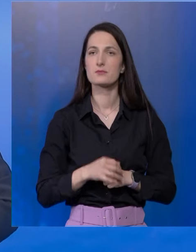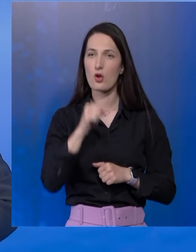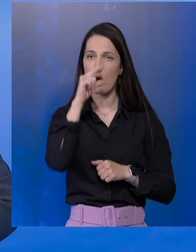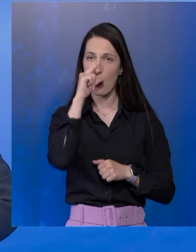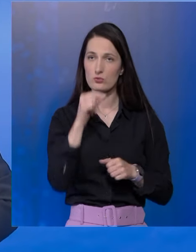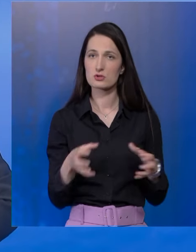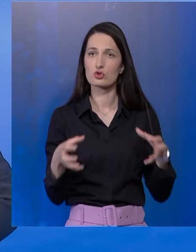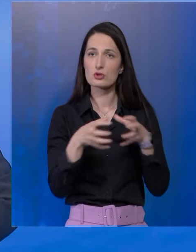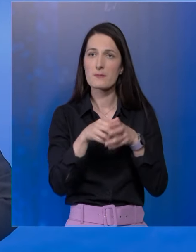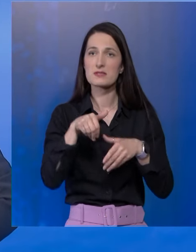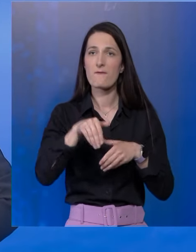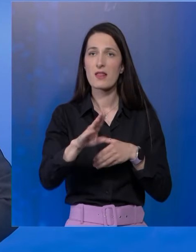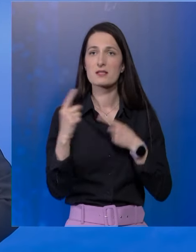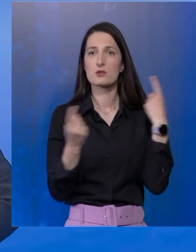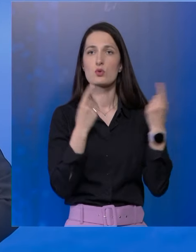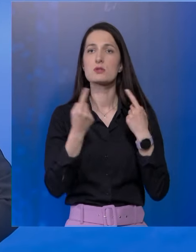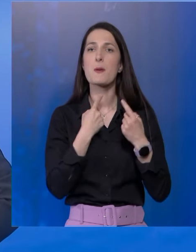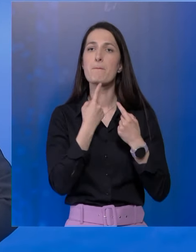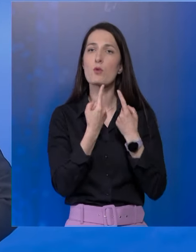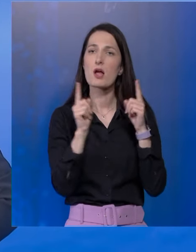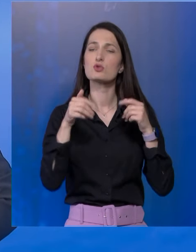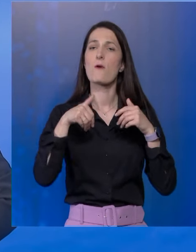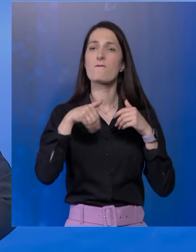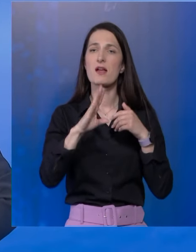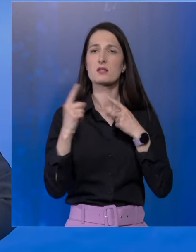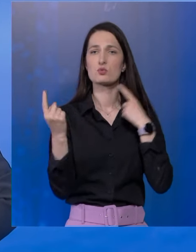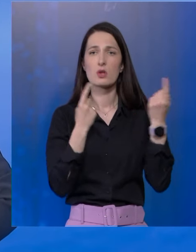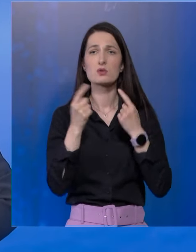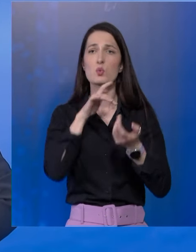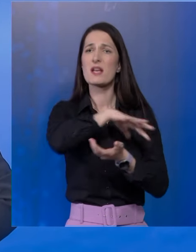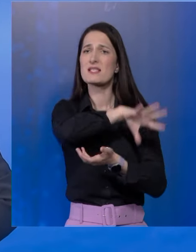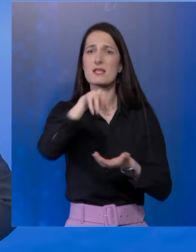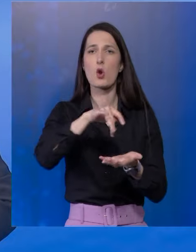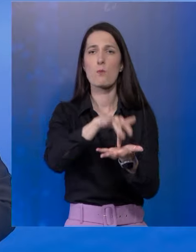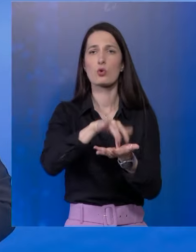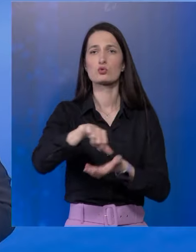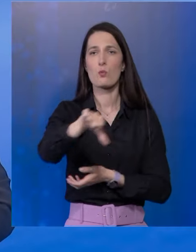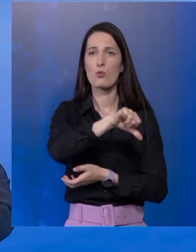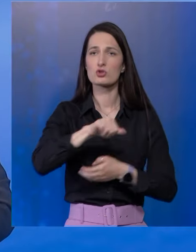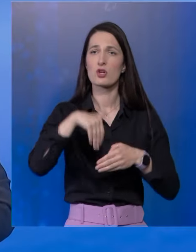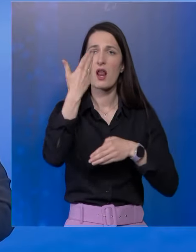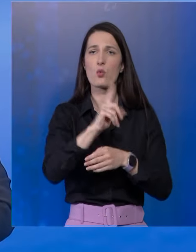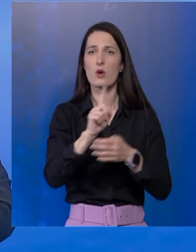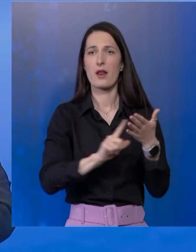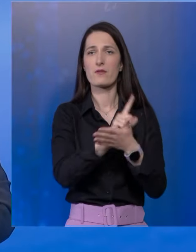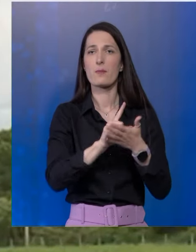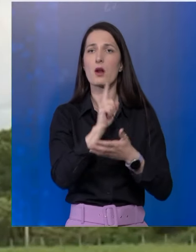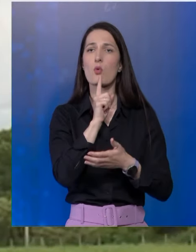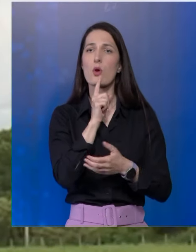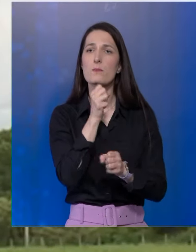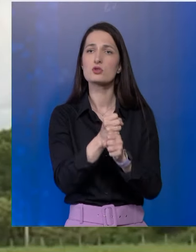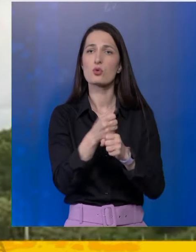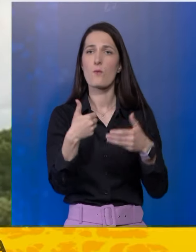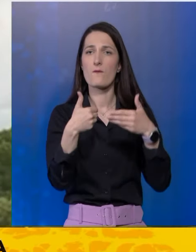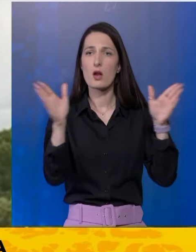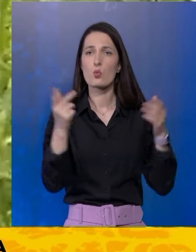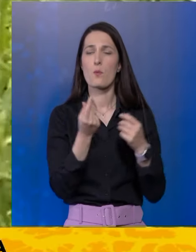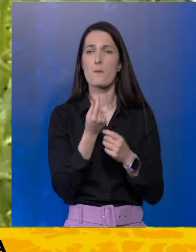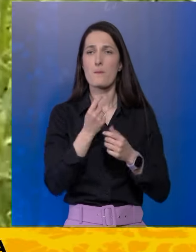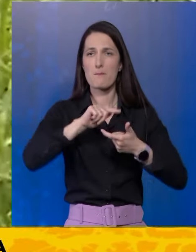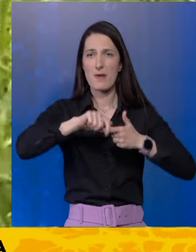Opštinski štab za vanredne situacije proglasio je vanrednu situaciju na cijelom području Modriče nakon nevremena koje je pričinilo veliku